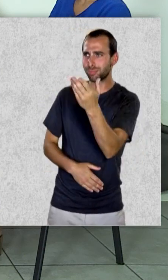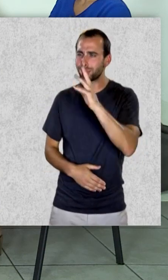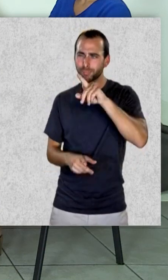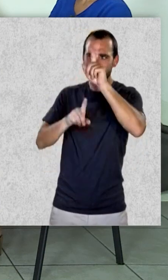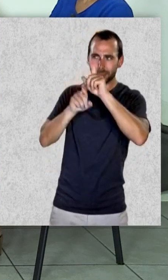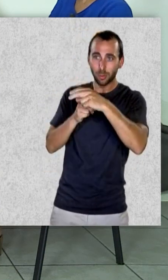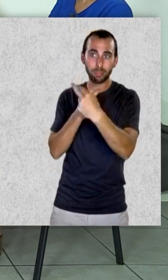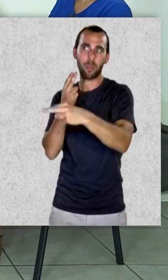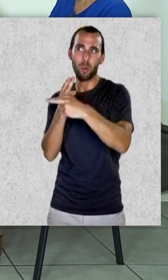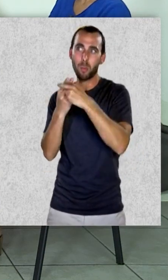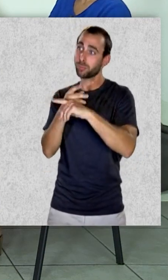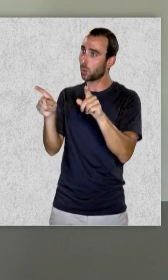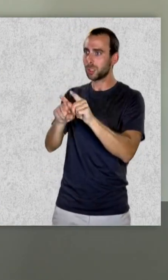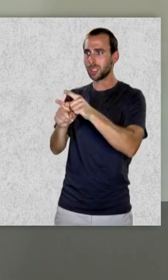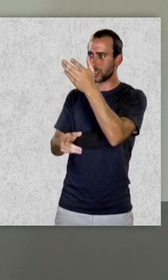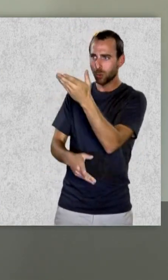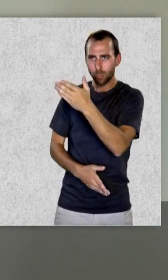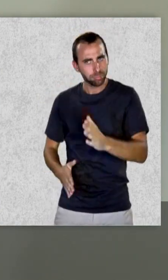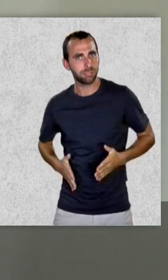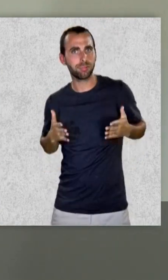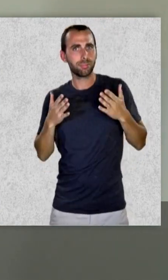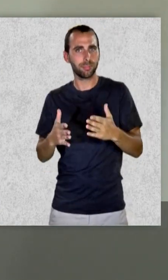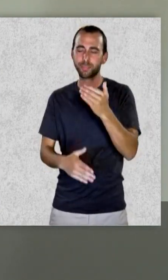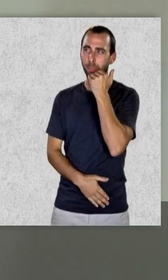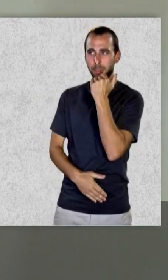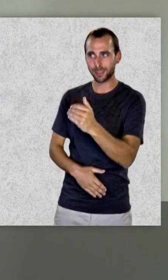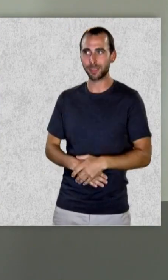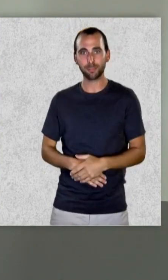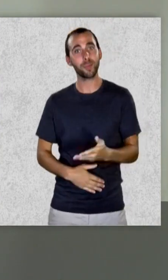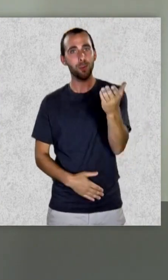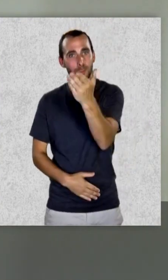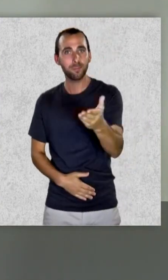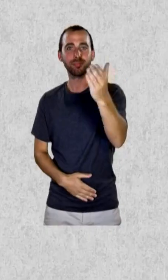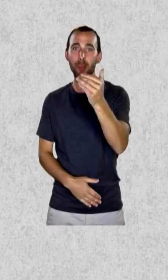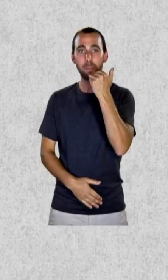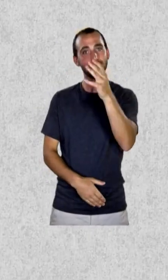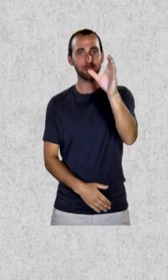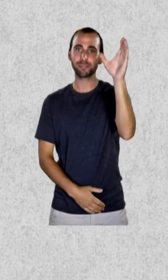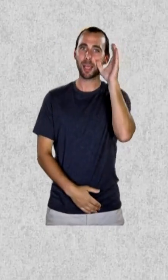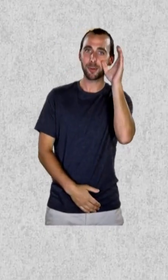votre dévouement. Et puis bon, bah, merci à vous de nous avoir suivis. Excellente soirée.